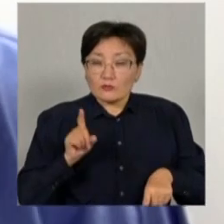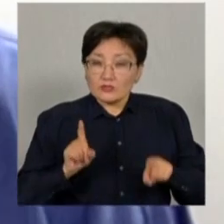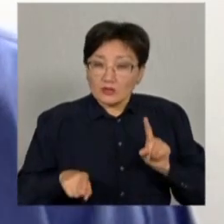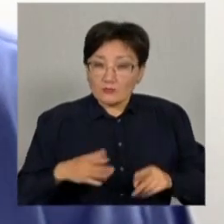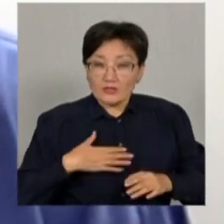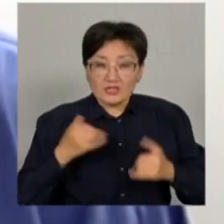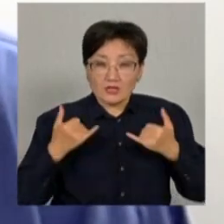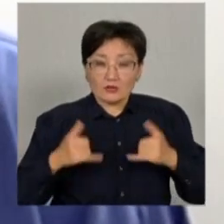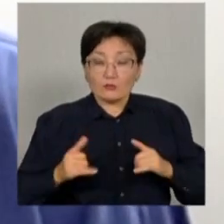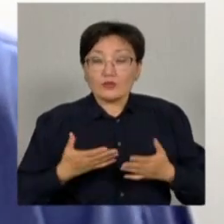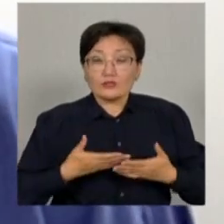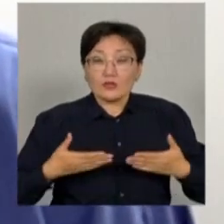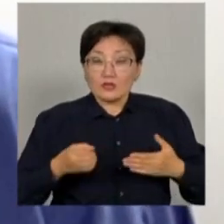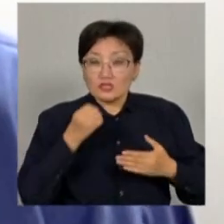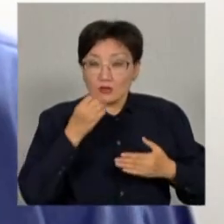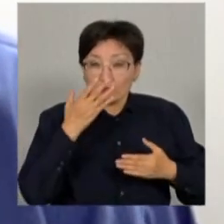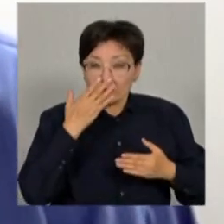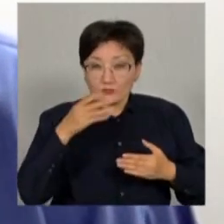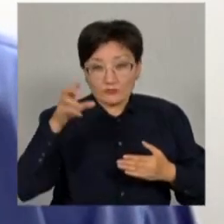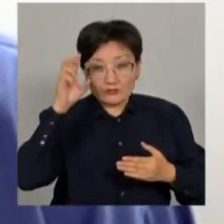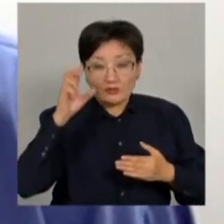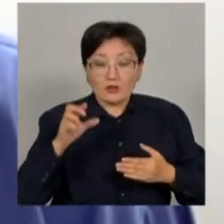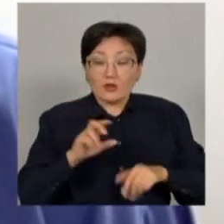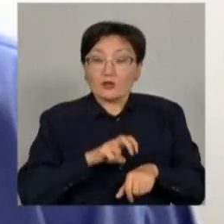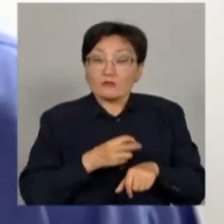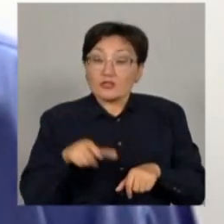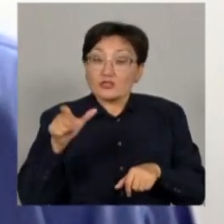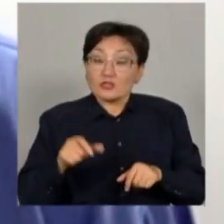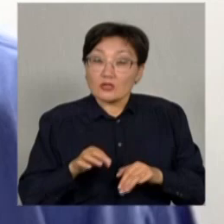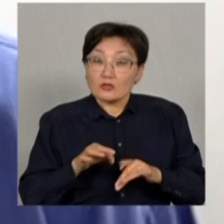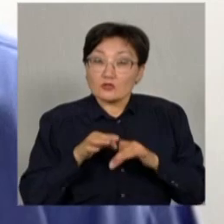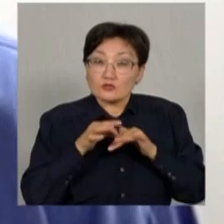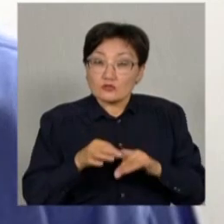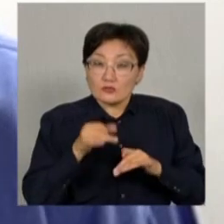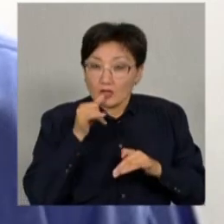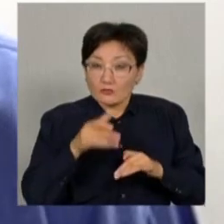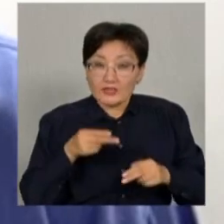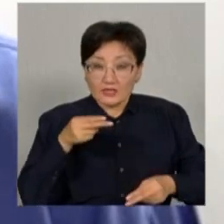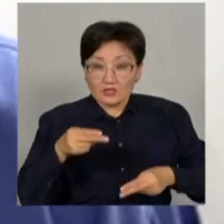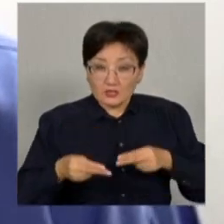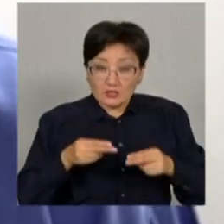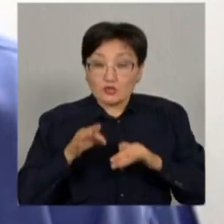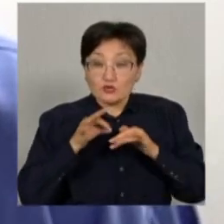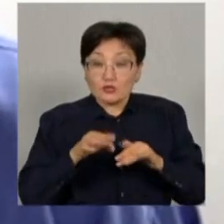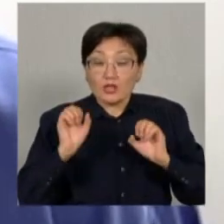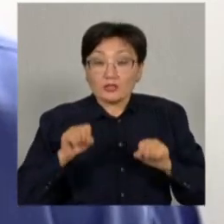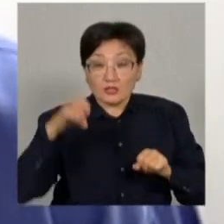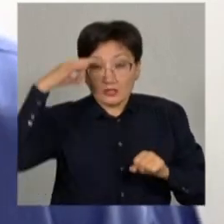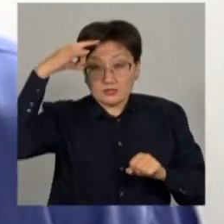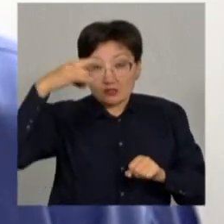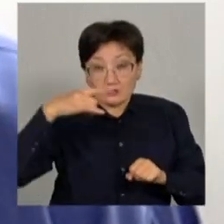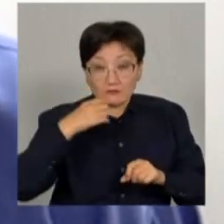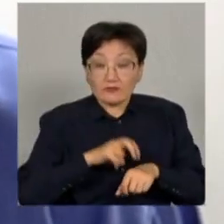мен таңғалғаным, біз Жапонияда Жапонияның врачтары істей алмайтын кейбір оталар жасайлап Қазақстан кейбір